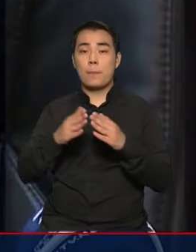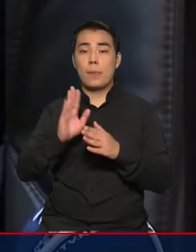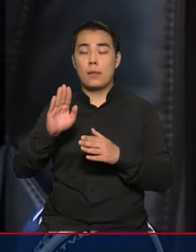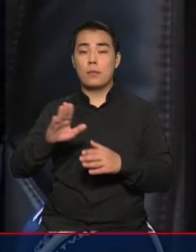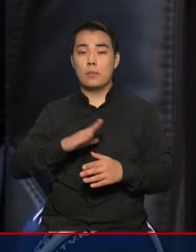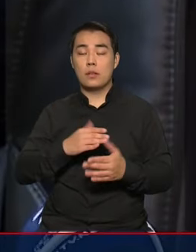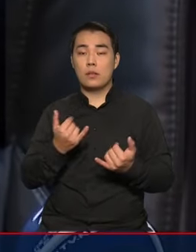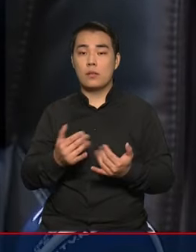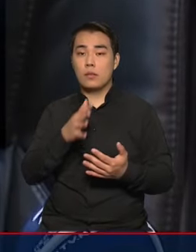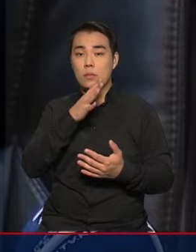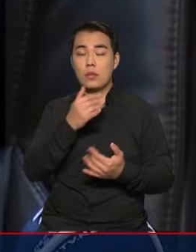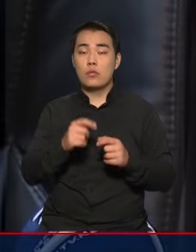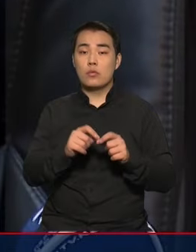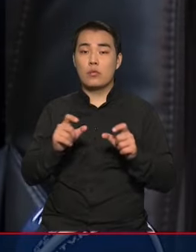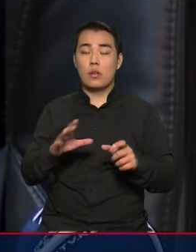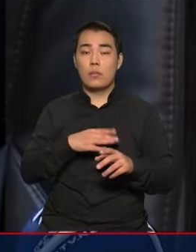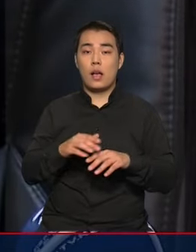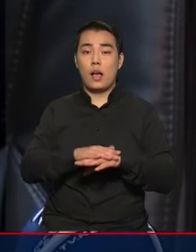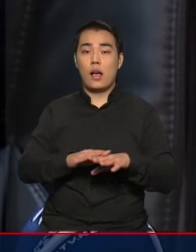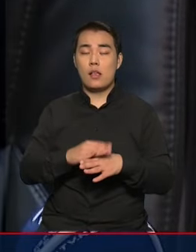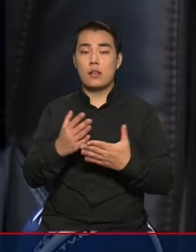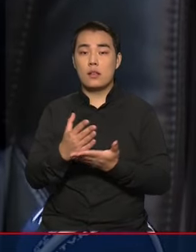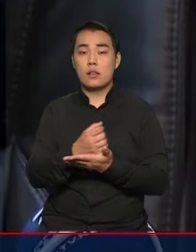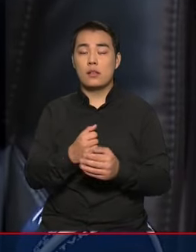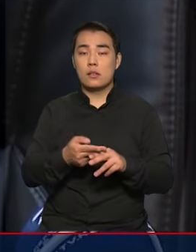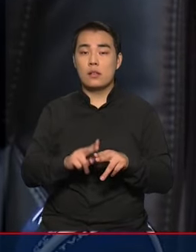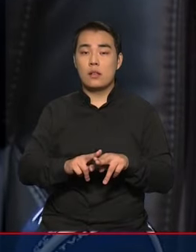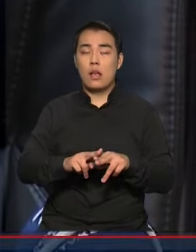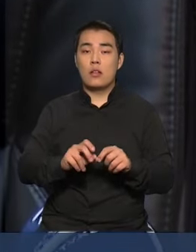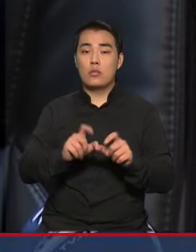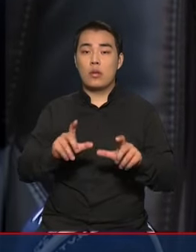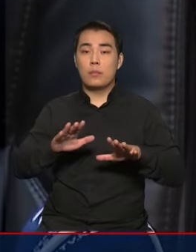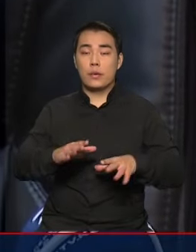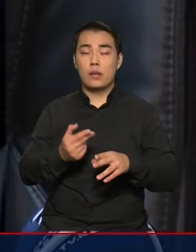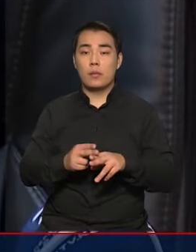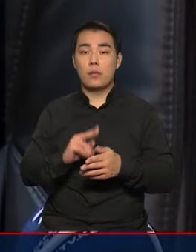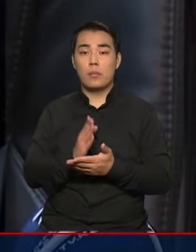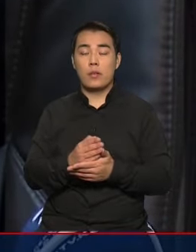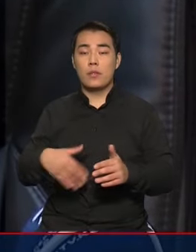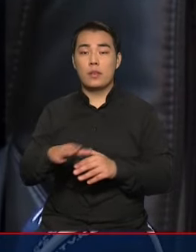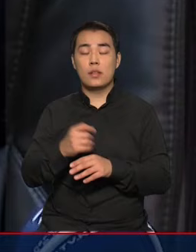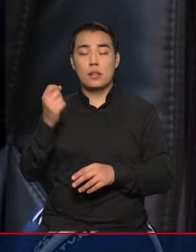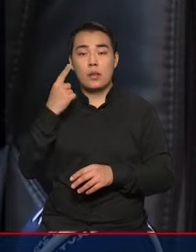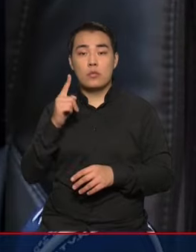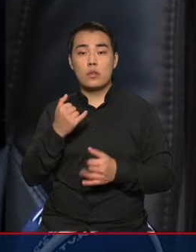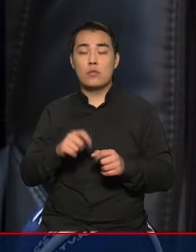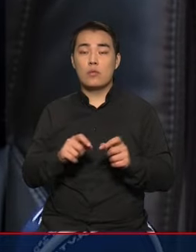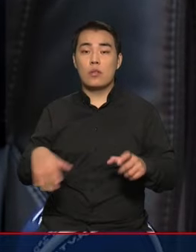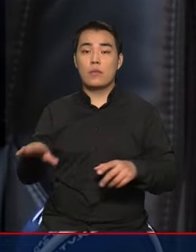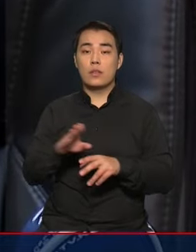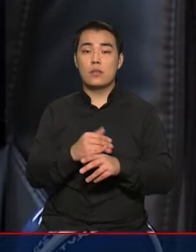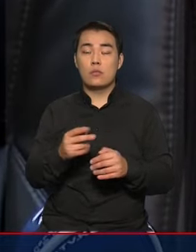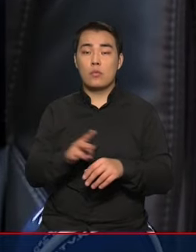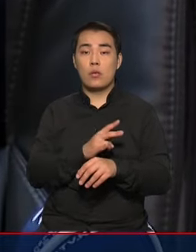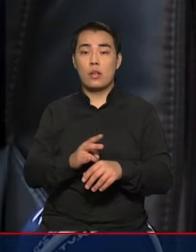оралды. Халық жиналатын пункттердің барлығы сейсмикалық тұрақты ғимараттар. Бәріңіз білетіндей мектептердің барлығы түнгі